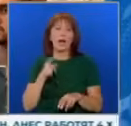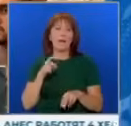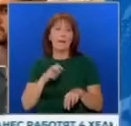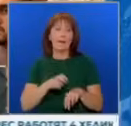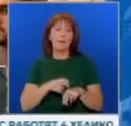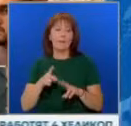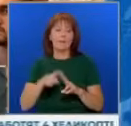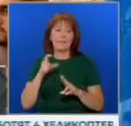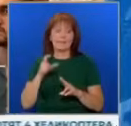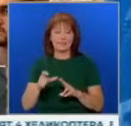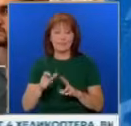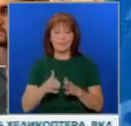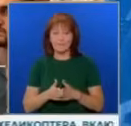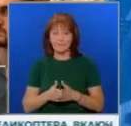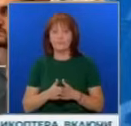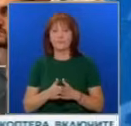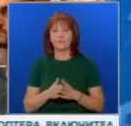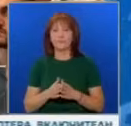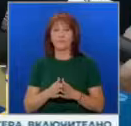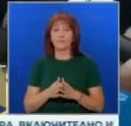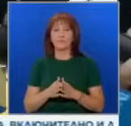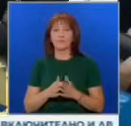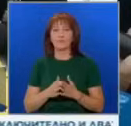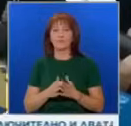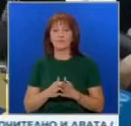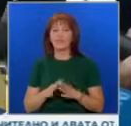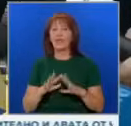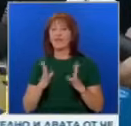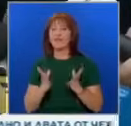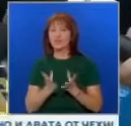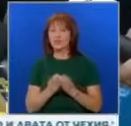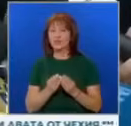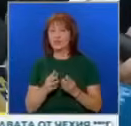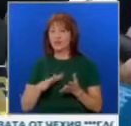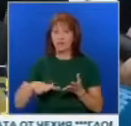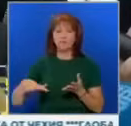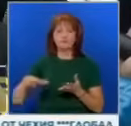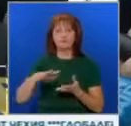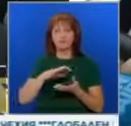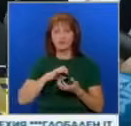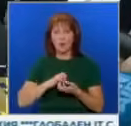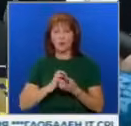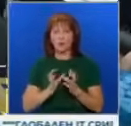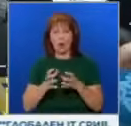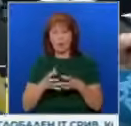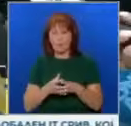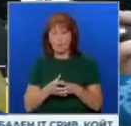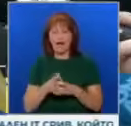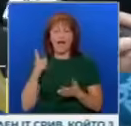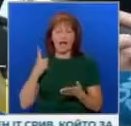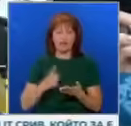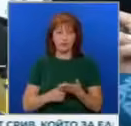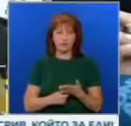от Ахмед Доган 6 оставки в ръководството на движението. Всички от целия актив категорично няма